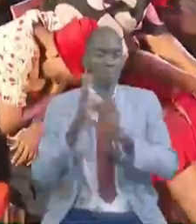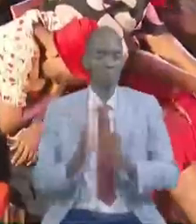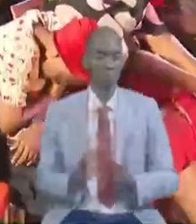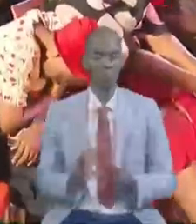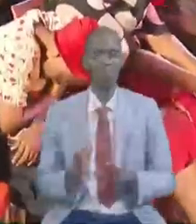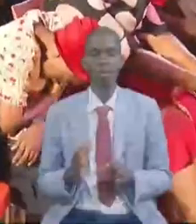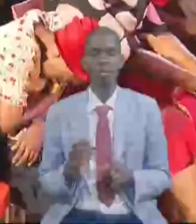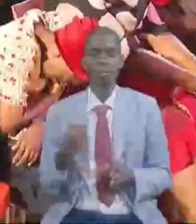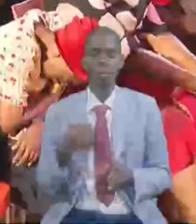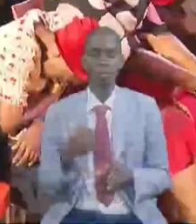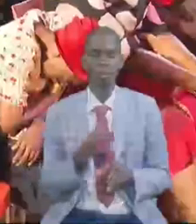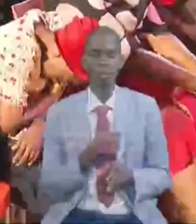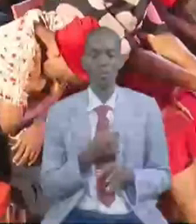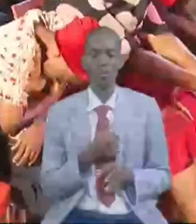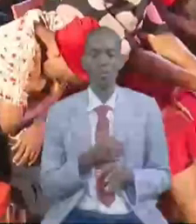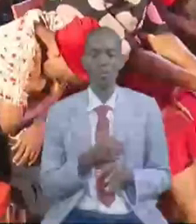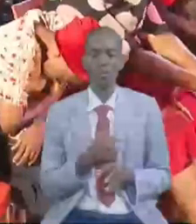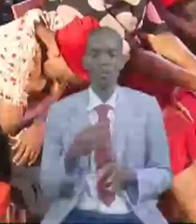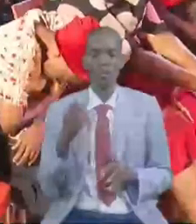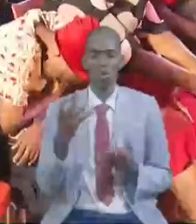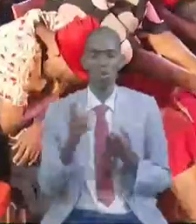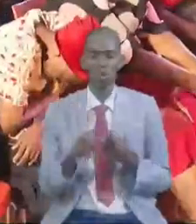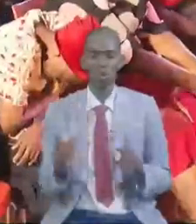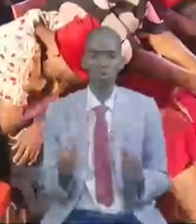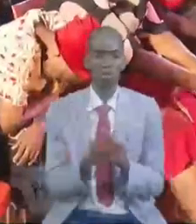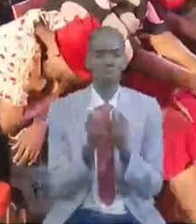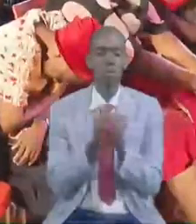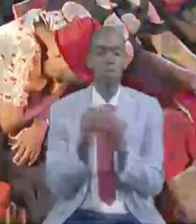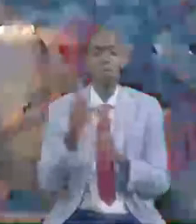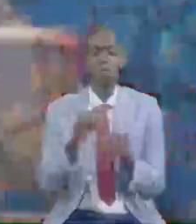allons vers ceux-là qui ont levé la main.